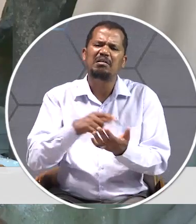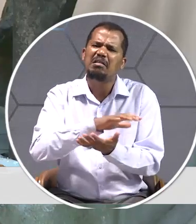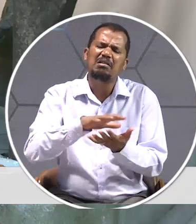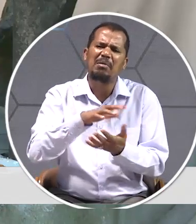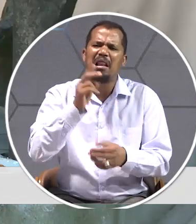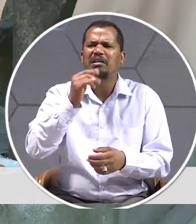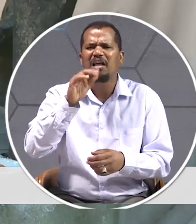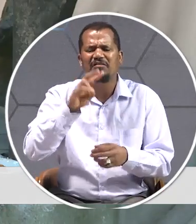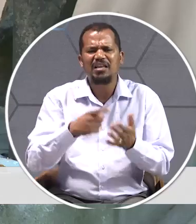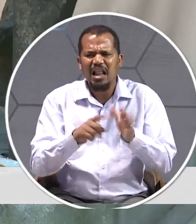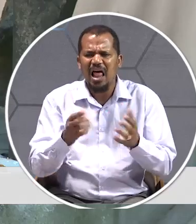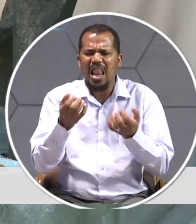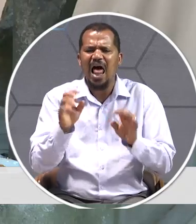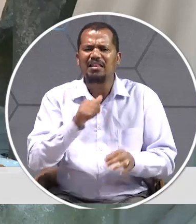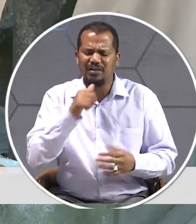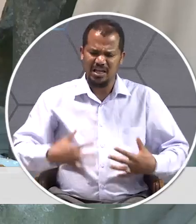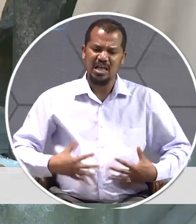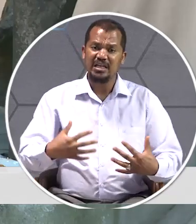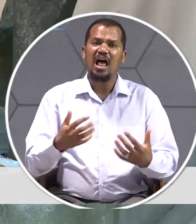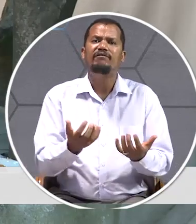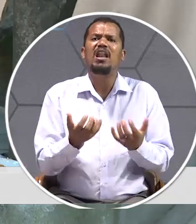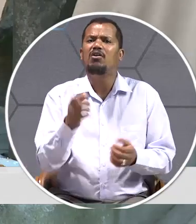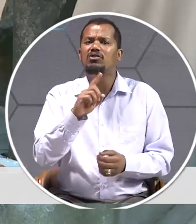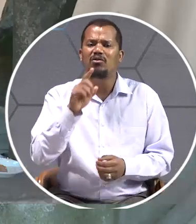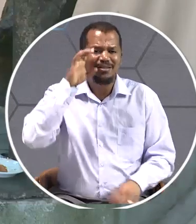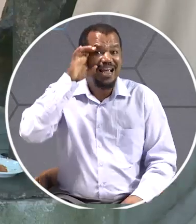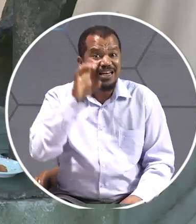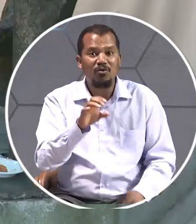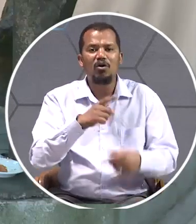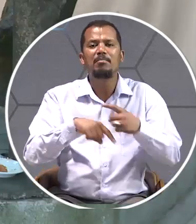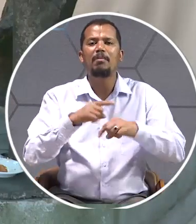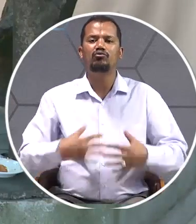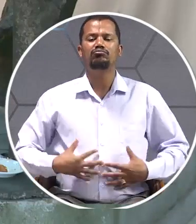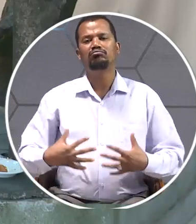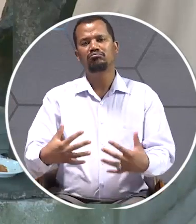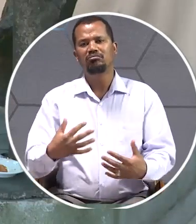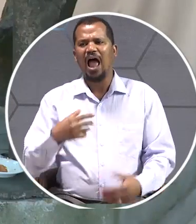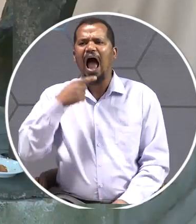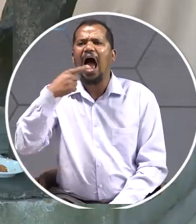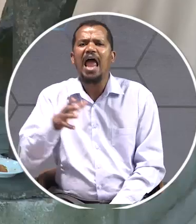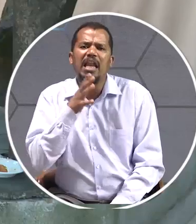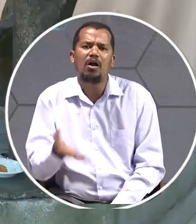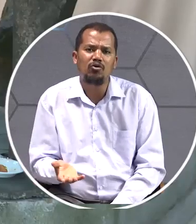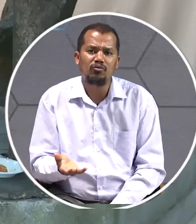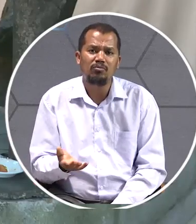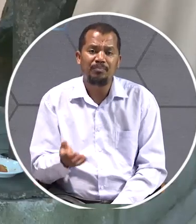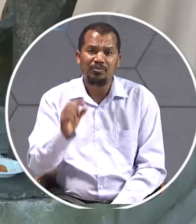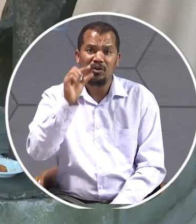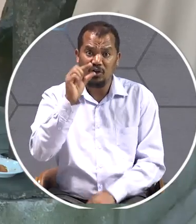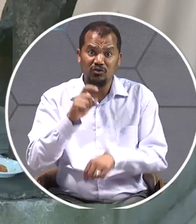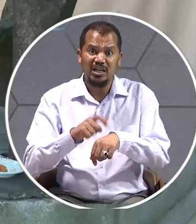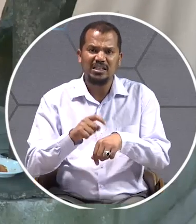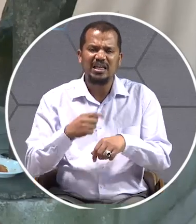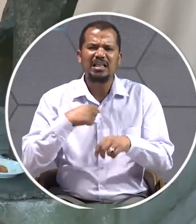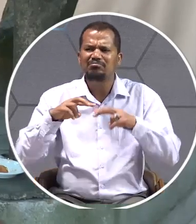የሚሄደው። ለኤችአይቪ ይጋለጣሉ። ላልተፈለገ እርግዝና ፈልገው ሳይሆን ተገደው የሚያመጡት እርግዝና አለ፣ አይናገሩም። የተወሰነ